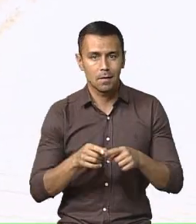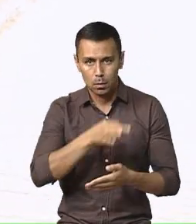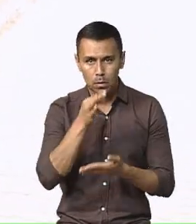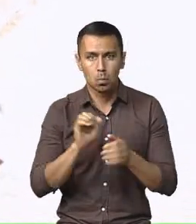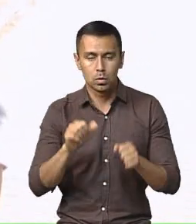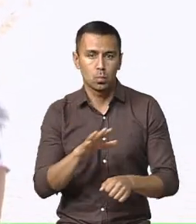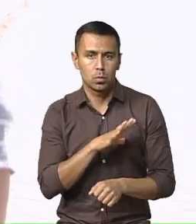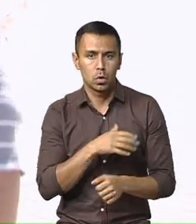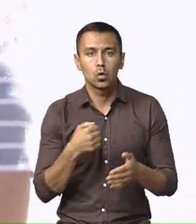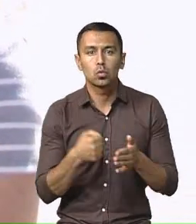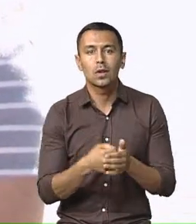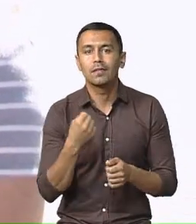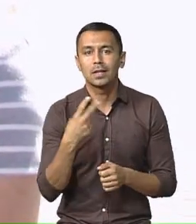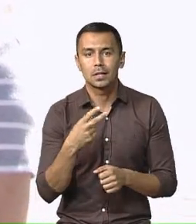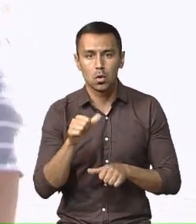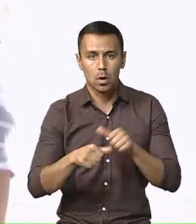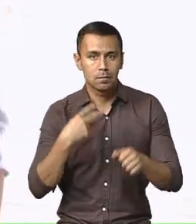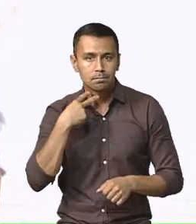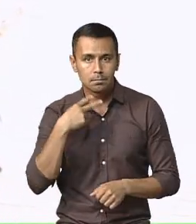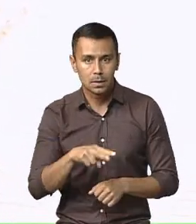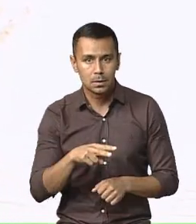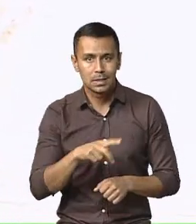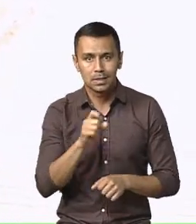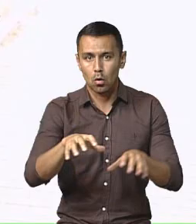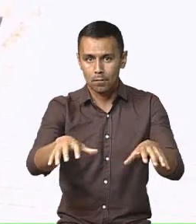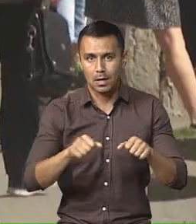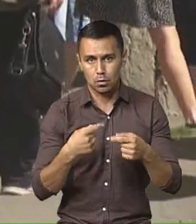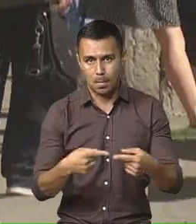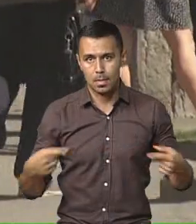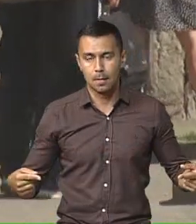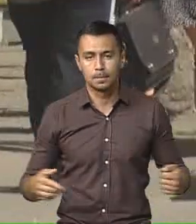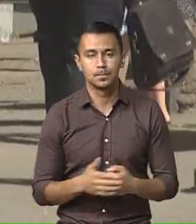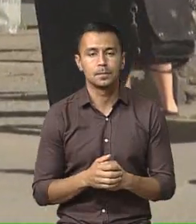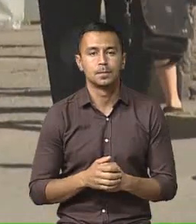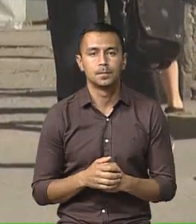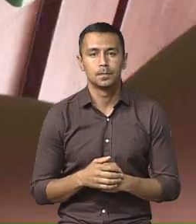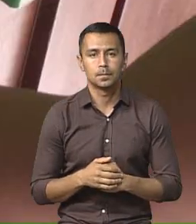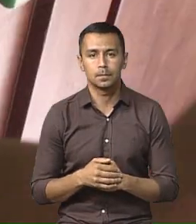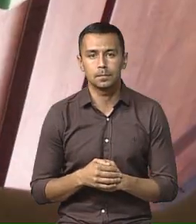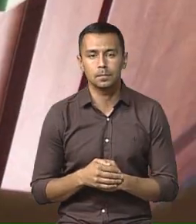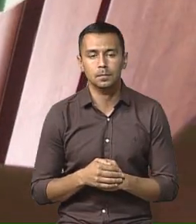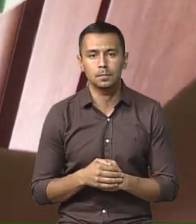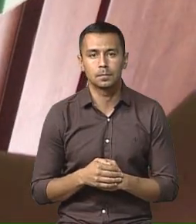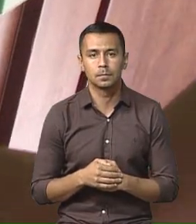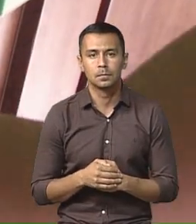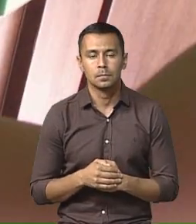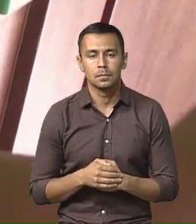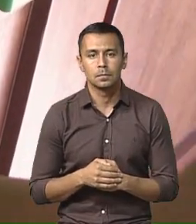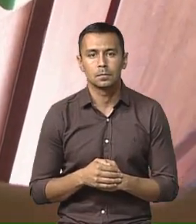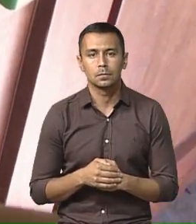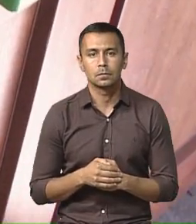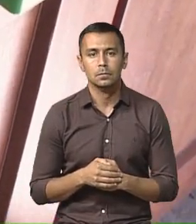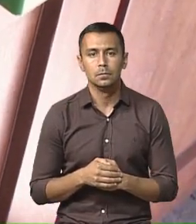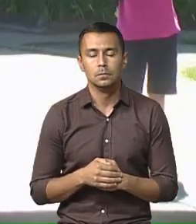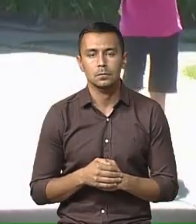може становити до 12 років позбавлення волі з конфіскацією майна. Ярослава Антошевська, Олександр Горішевський, Віктор Кривий,